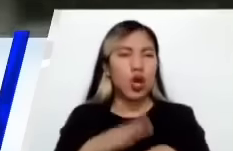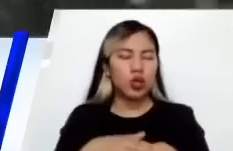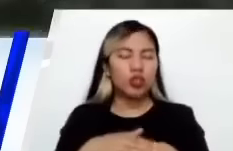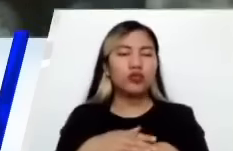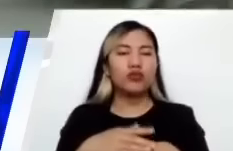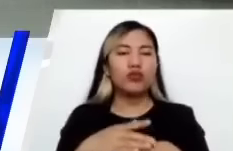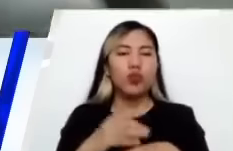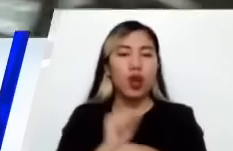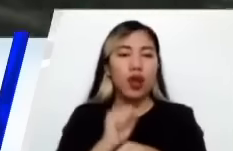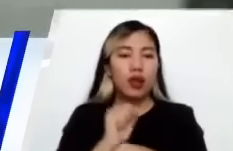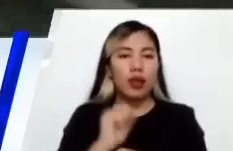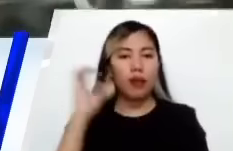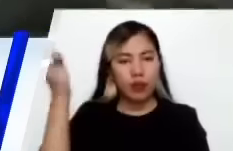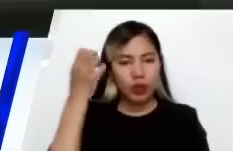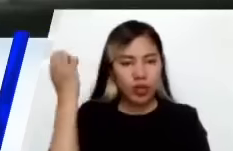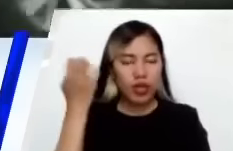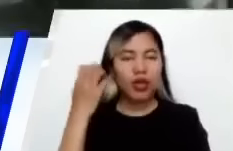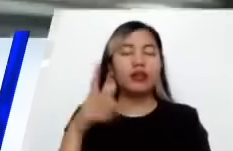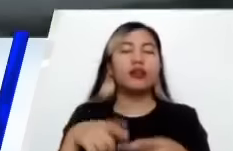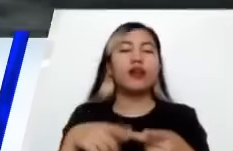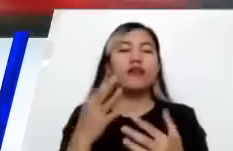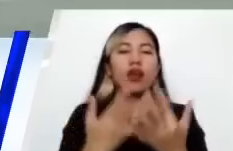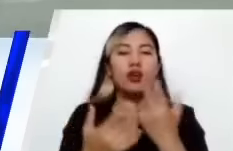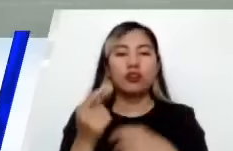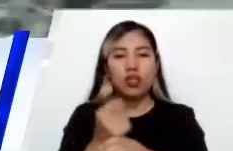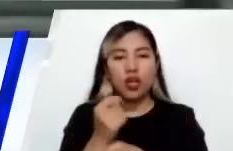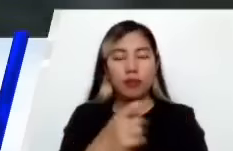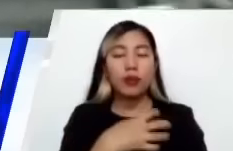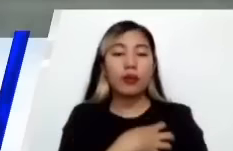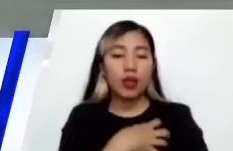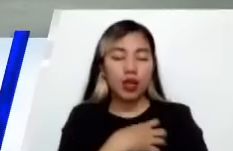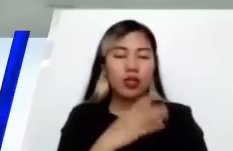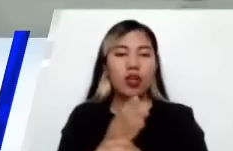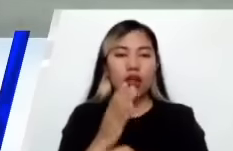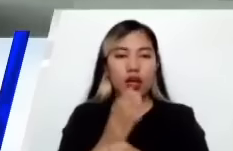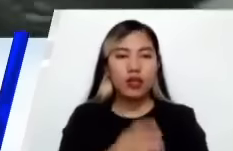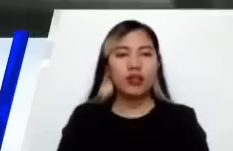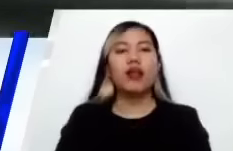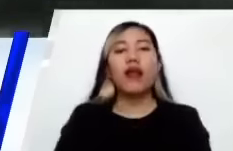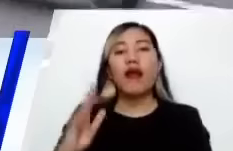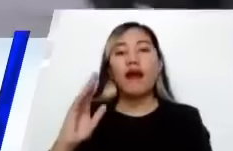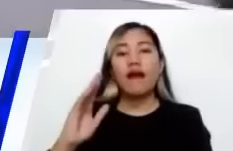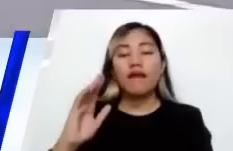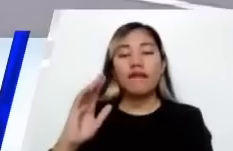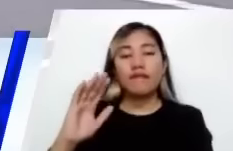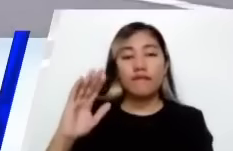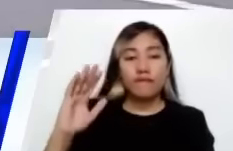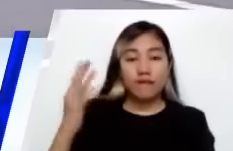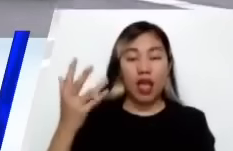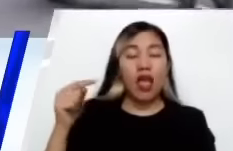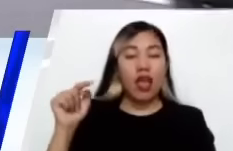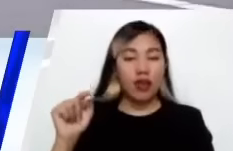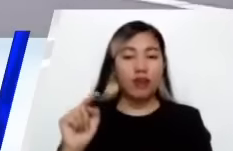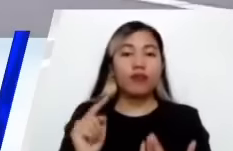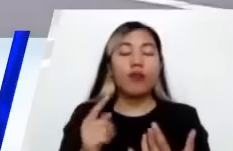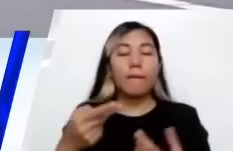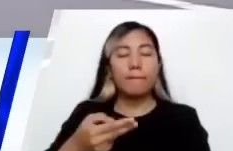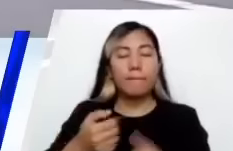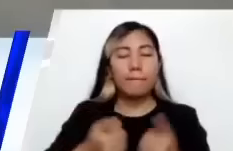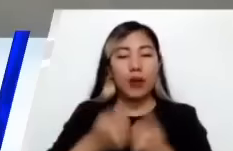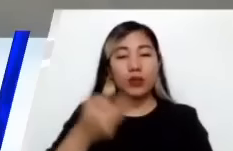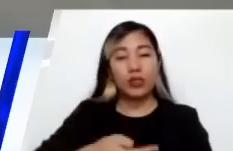ng bumbero at PNP vehicles, pati ang 5 pinakamatataas na opisyal ng gobyerno. Ngayong unti-unti nang nararamdaman